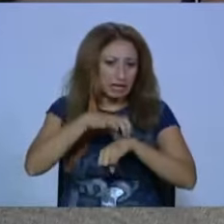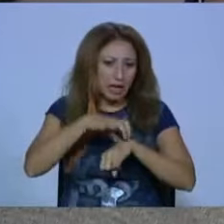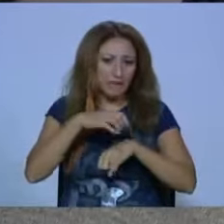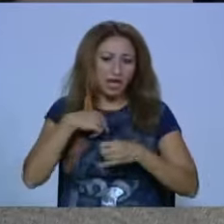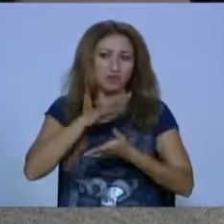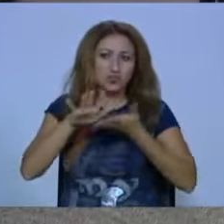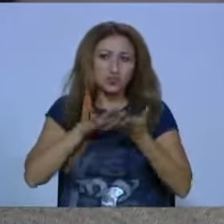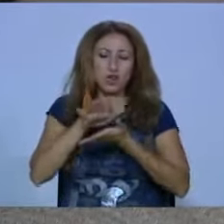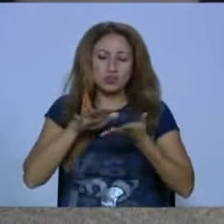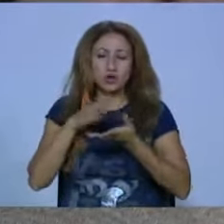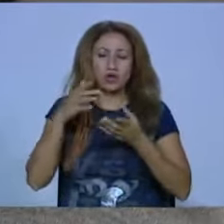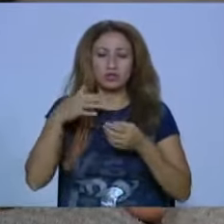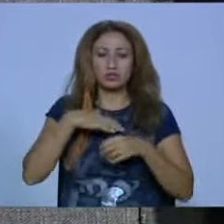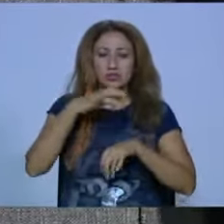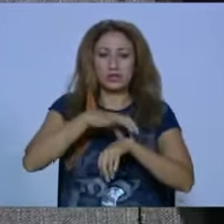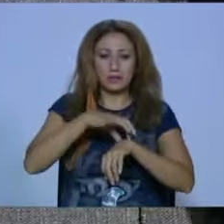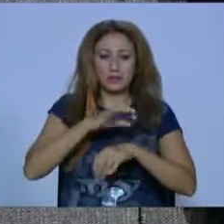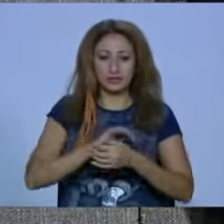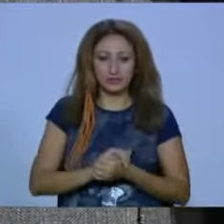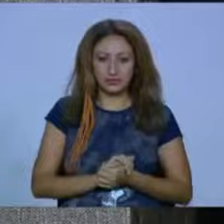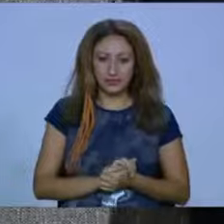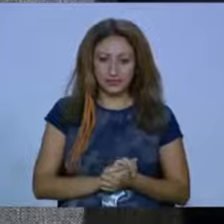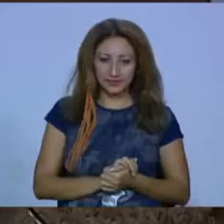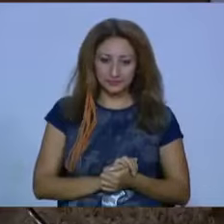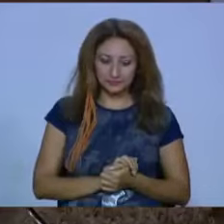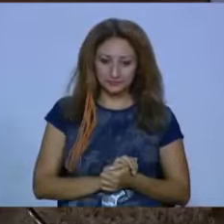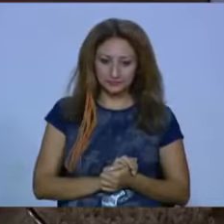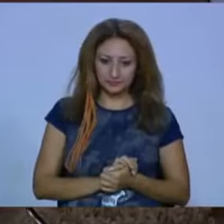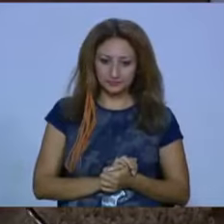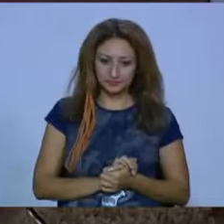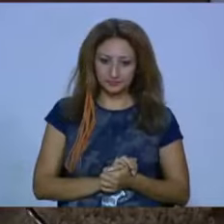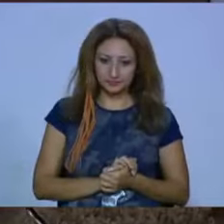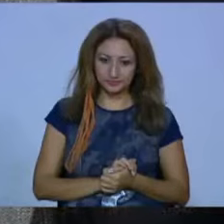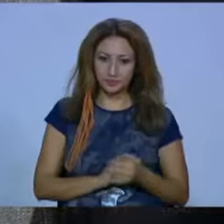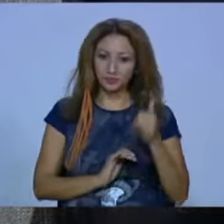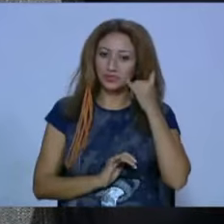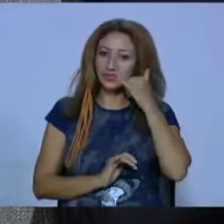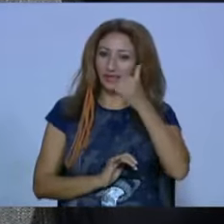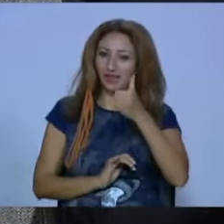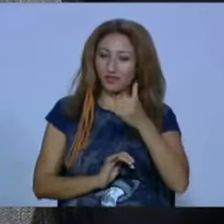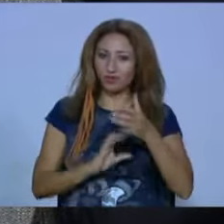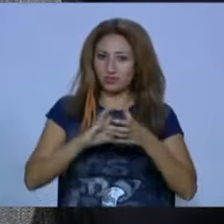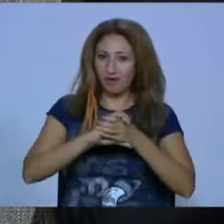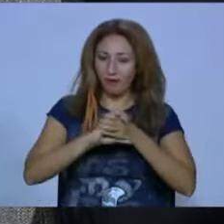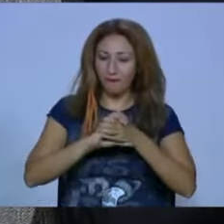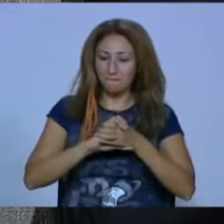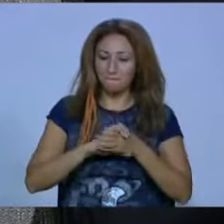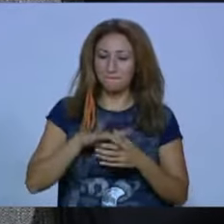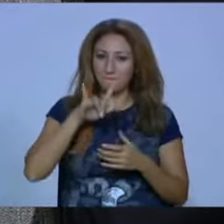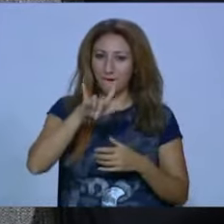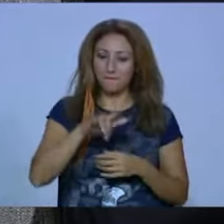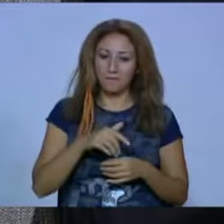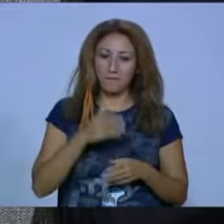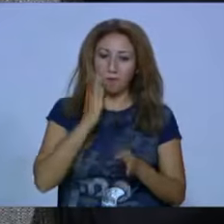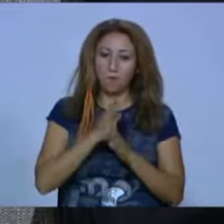يحكي تداعيات. في حد حبيبك معانا وحبيبك وحبيب علاء برضه، فناننا الكبير اشرف